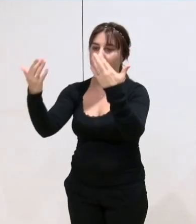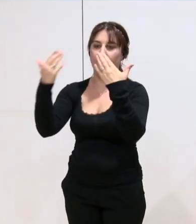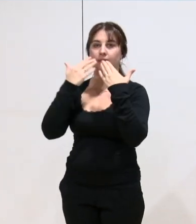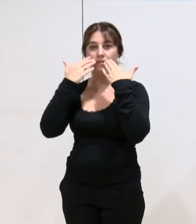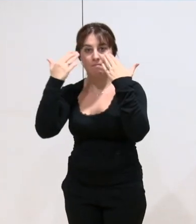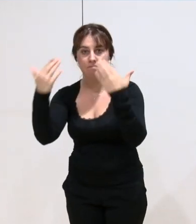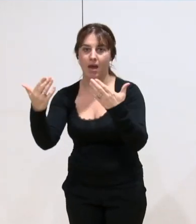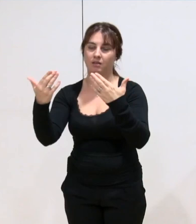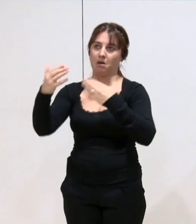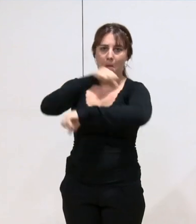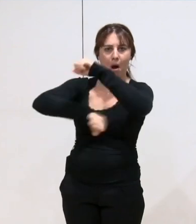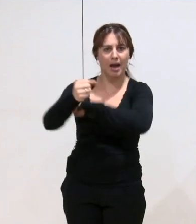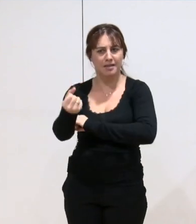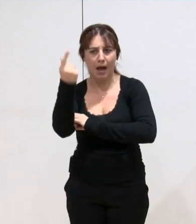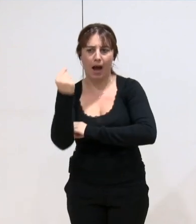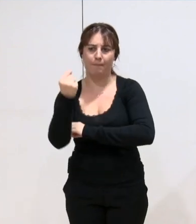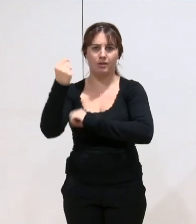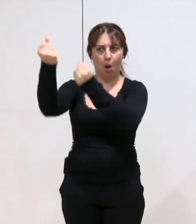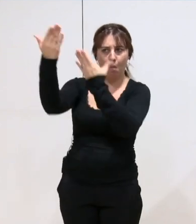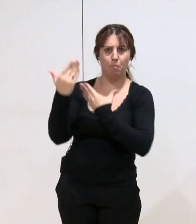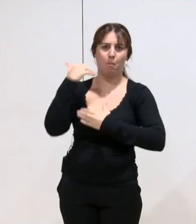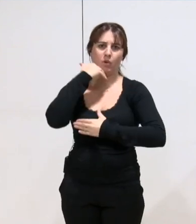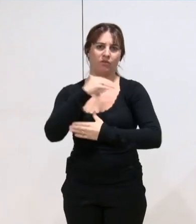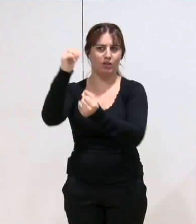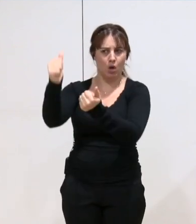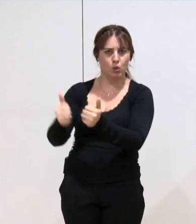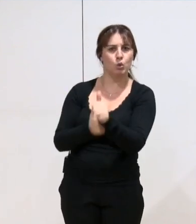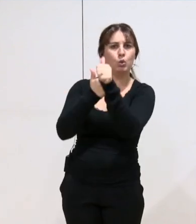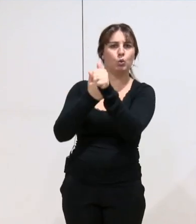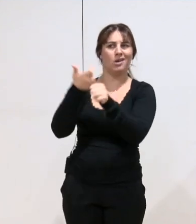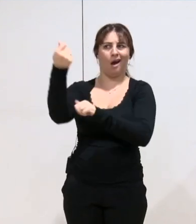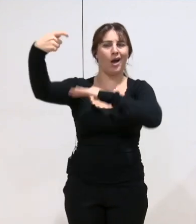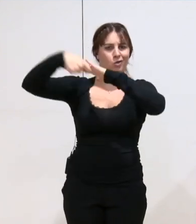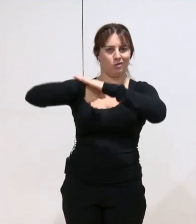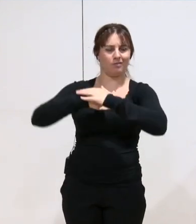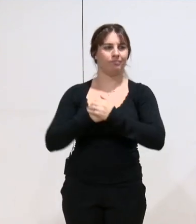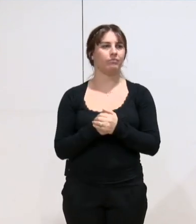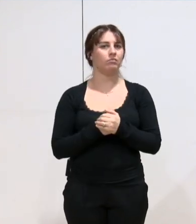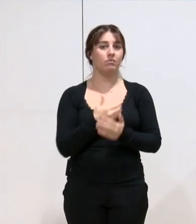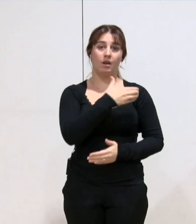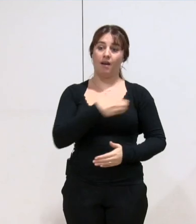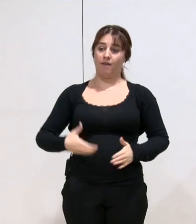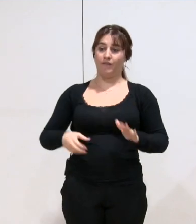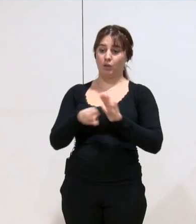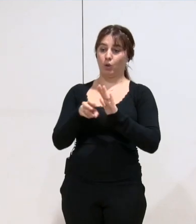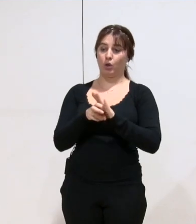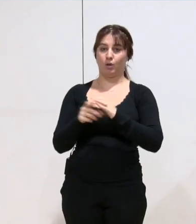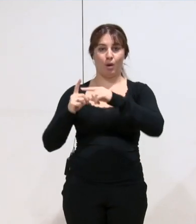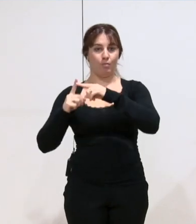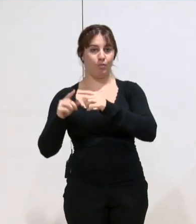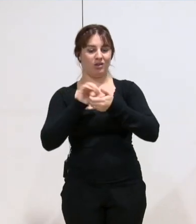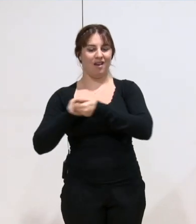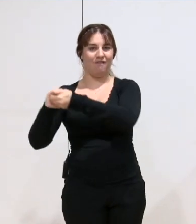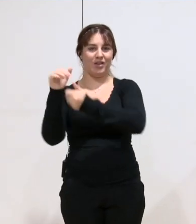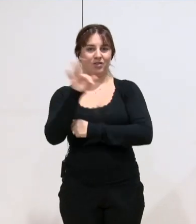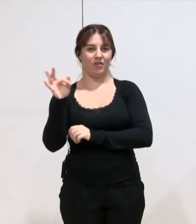leur réactivité et leur soutien. La ville de Grenoble et la Fédération française de